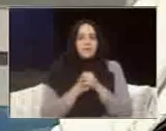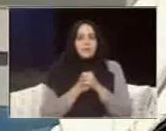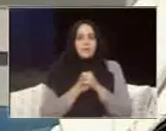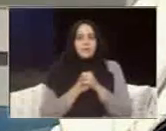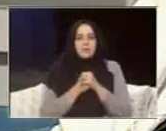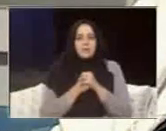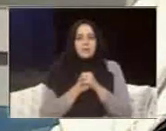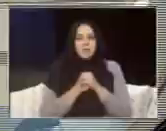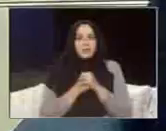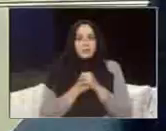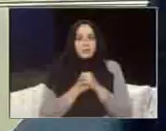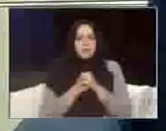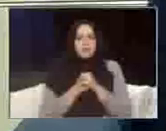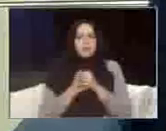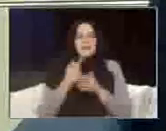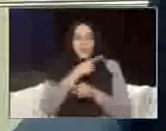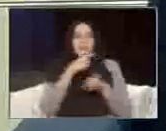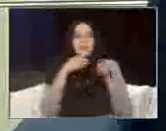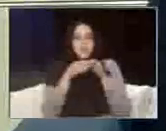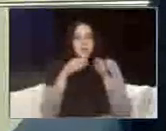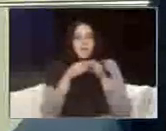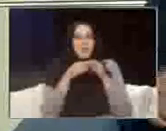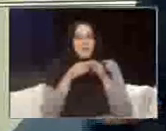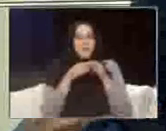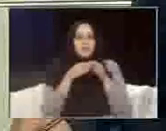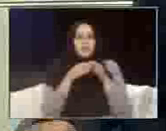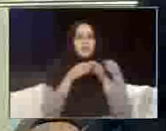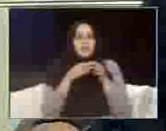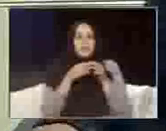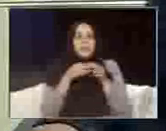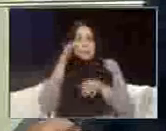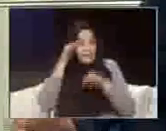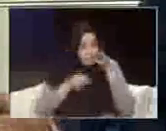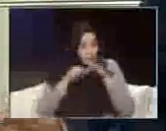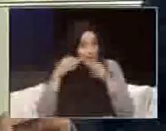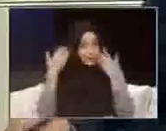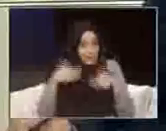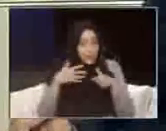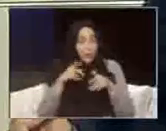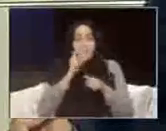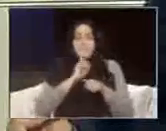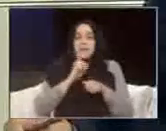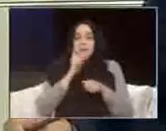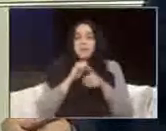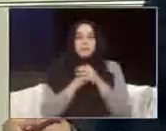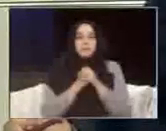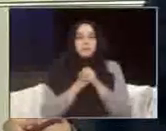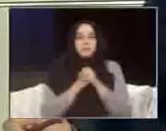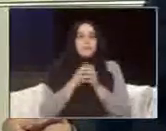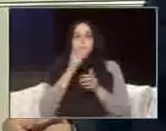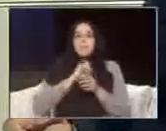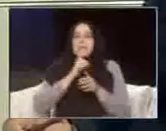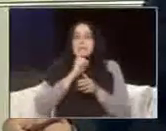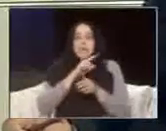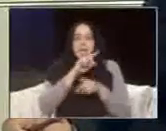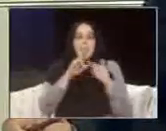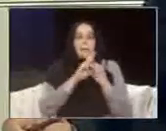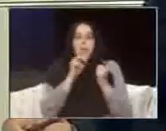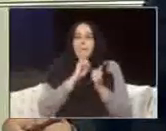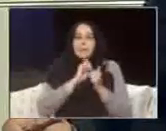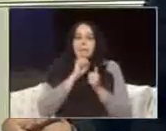مليون بالخير ونويت وولادي. طيب ورده والحمد لله. ورده هل قضيتك وصلت للمحكمه ما وصلتش؟